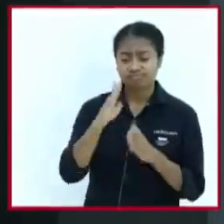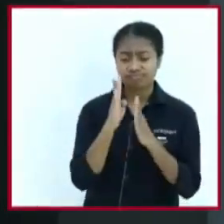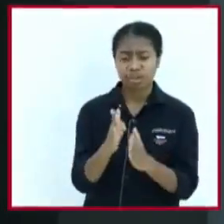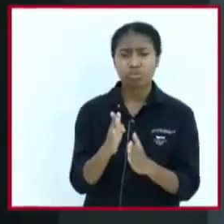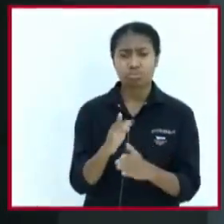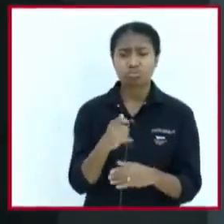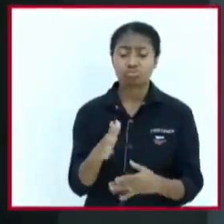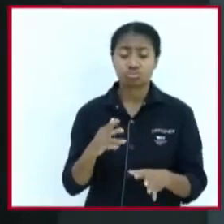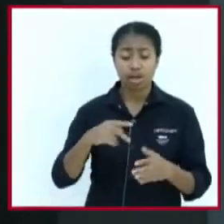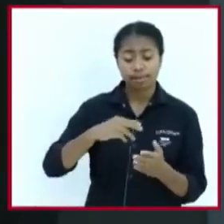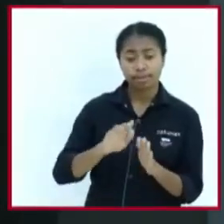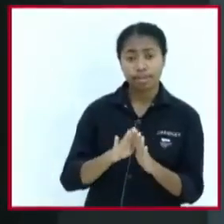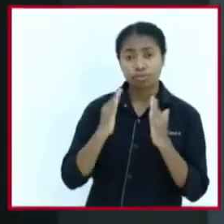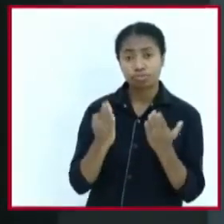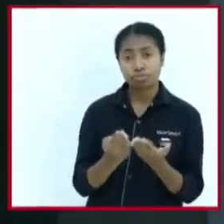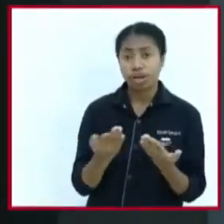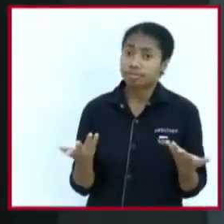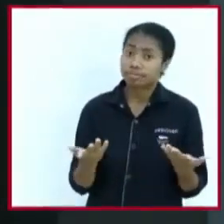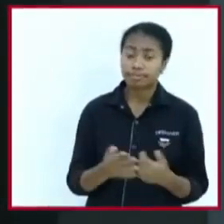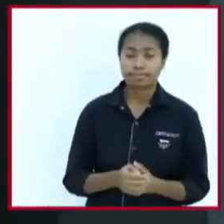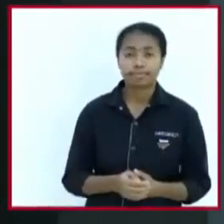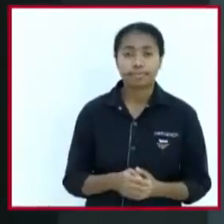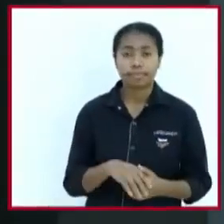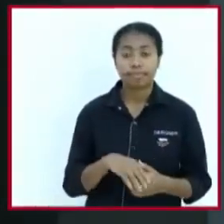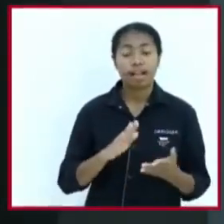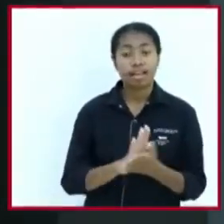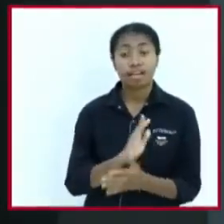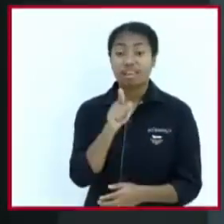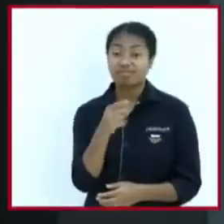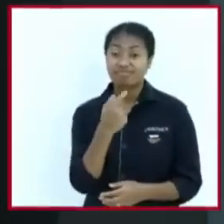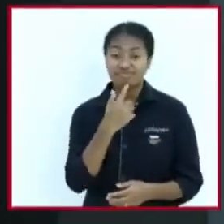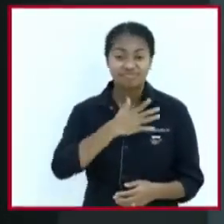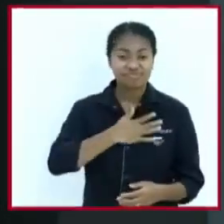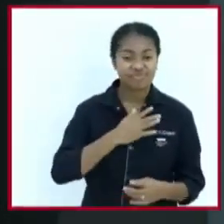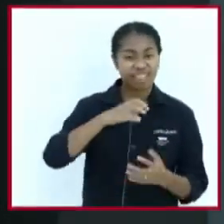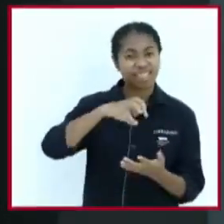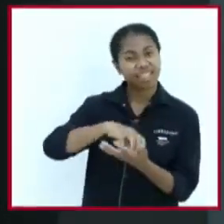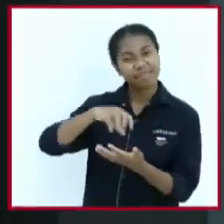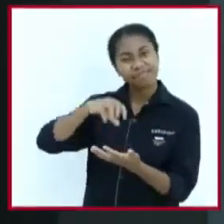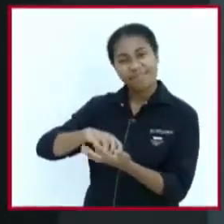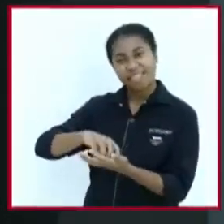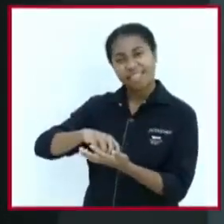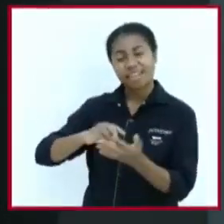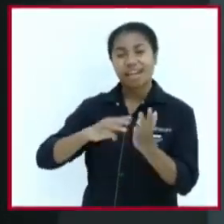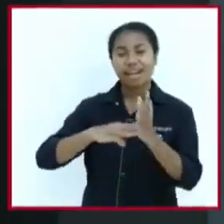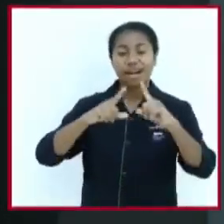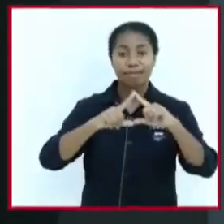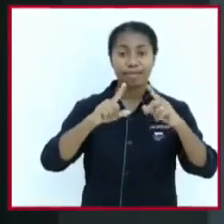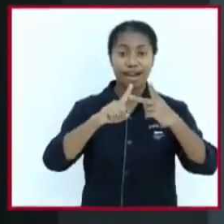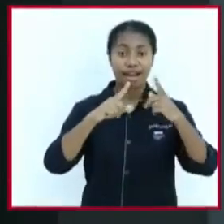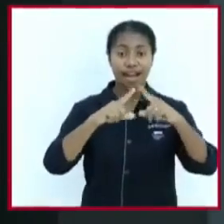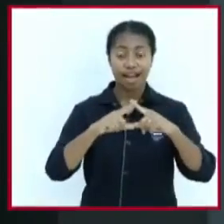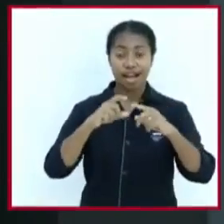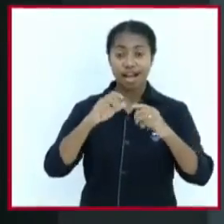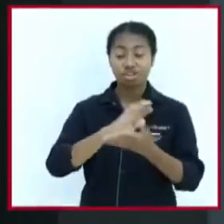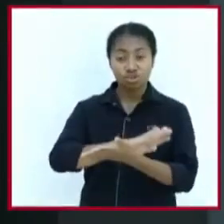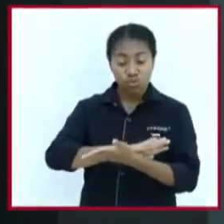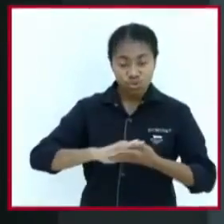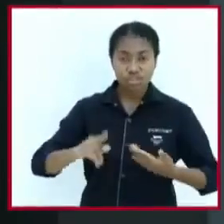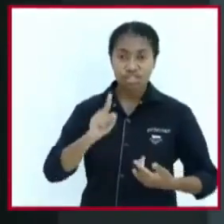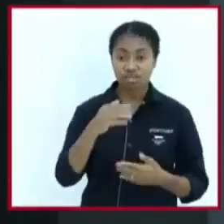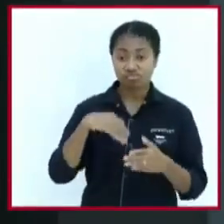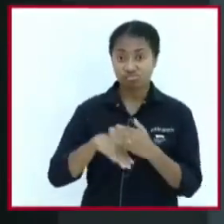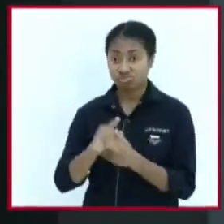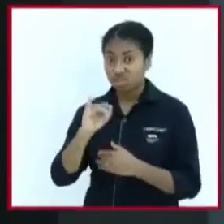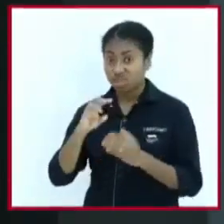dan Hai kamu punya tempat mahasuci dibunuh tapi yang bisa dimasuki imam